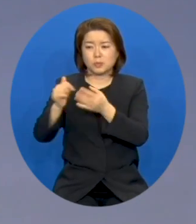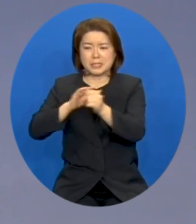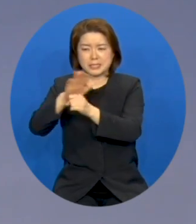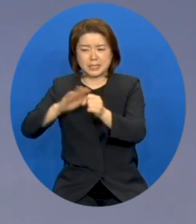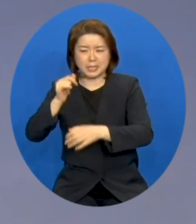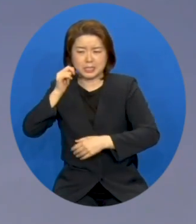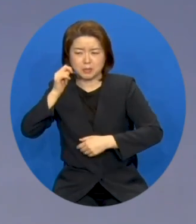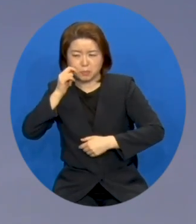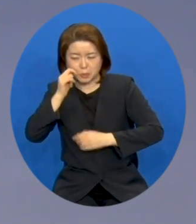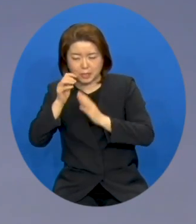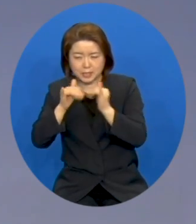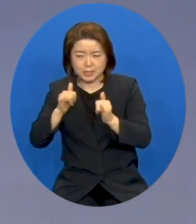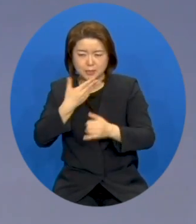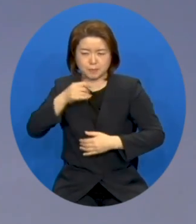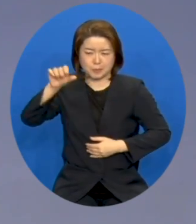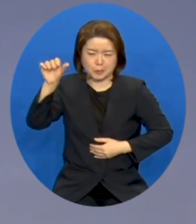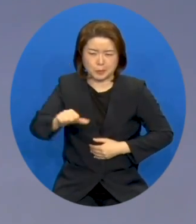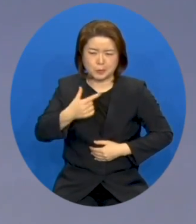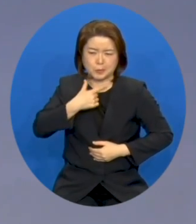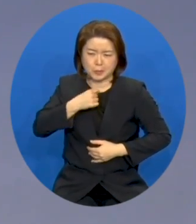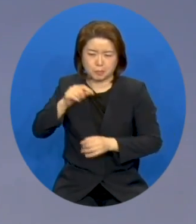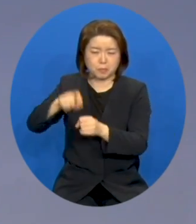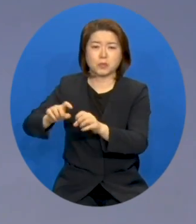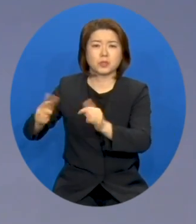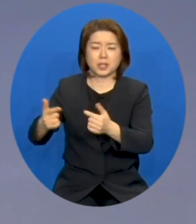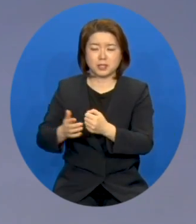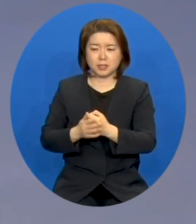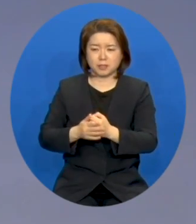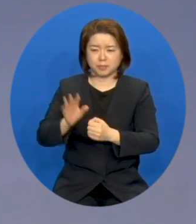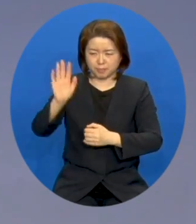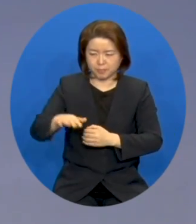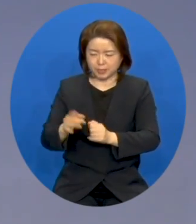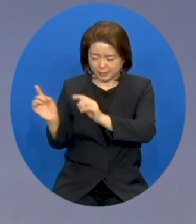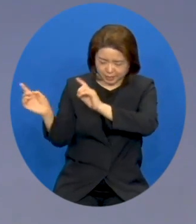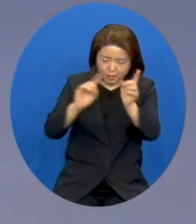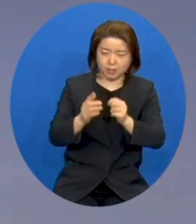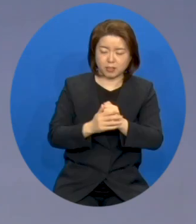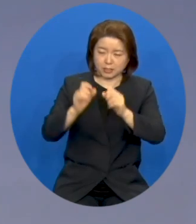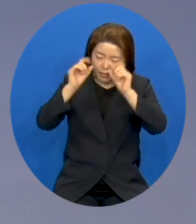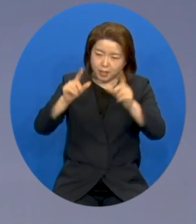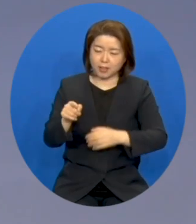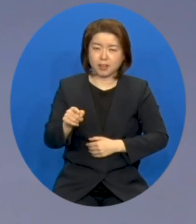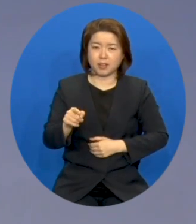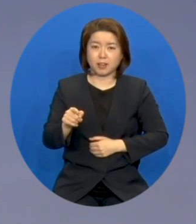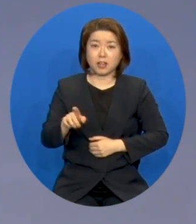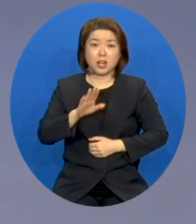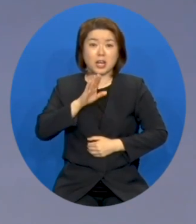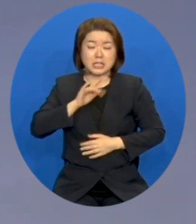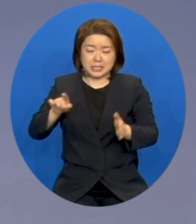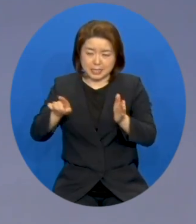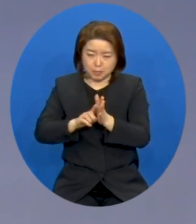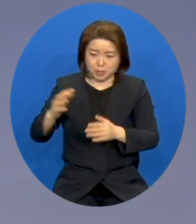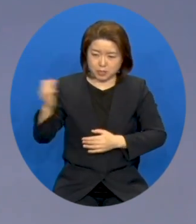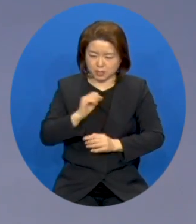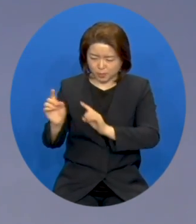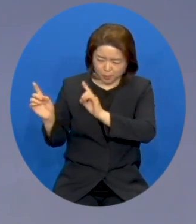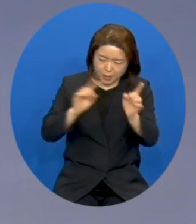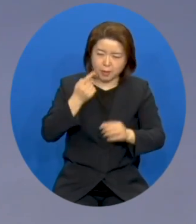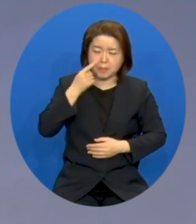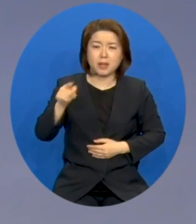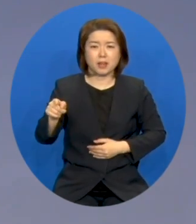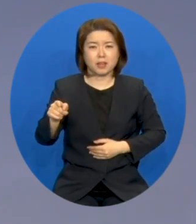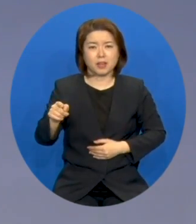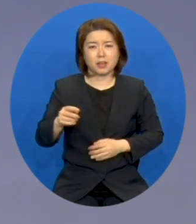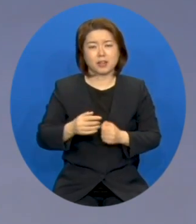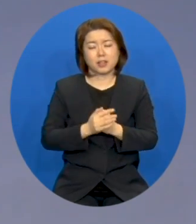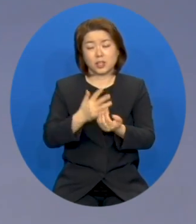정말 저주하려고 하는 게 아니었어요. 깨어나라는 거예요. 진짜 믿음을 다시 회복하라는 거예요.